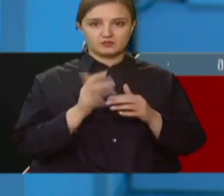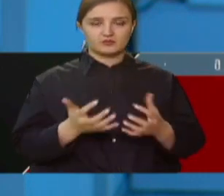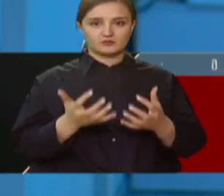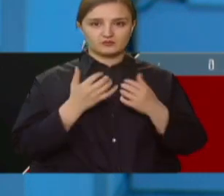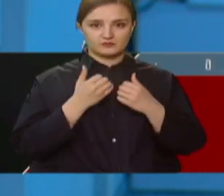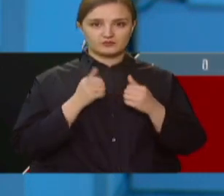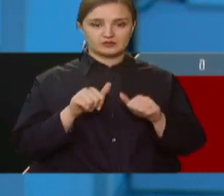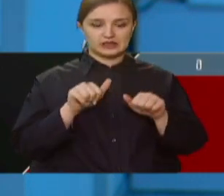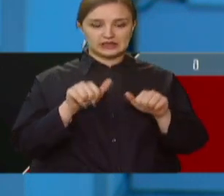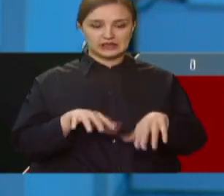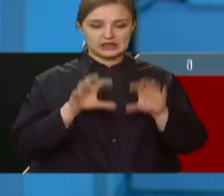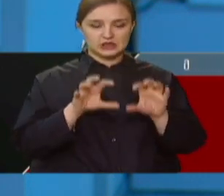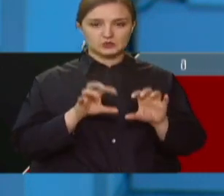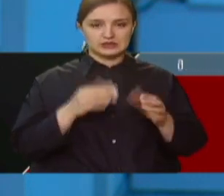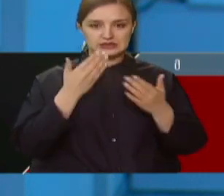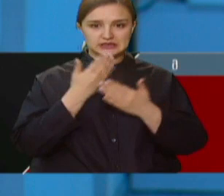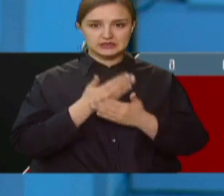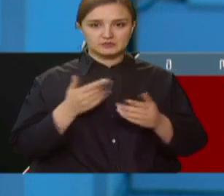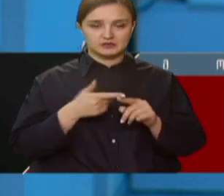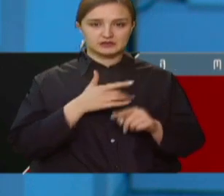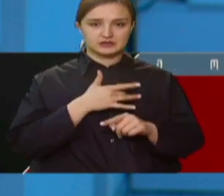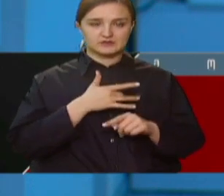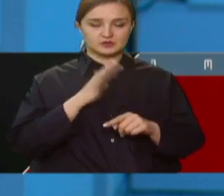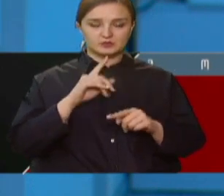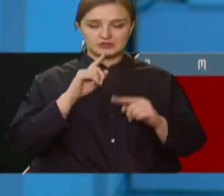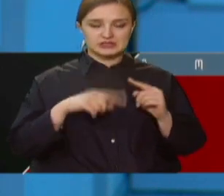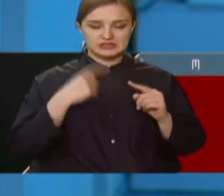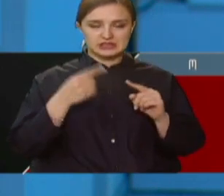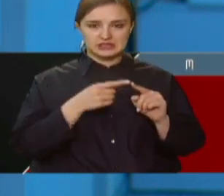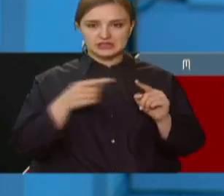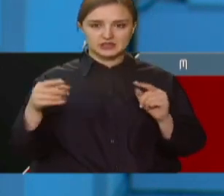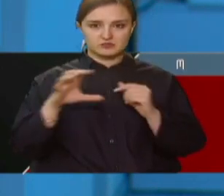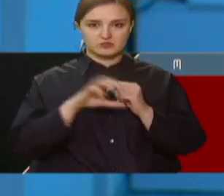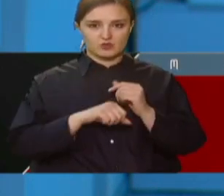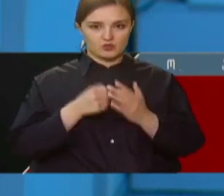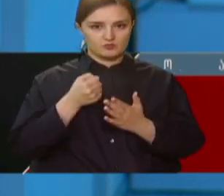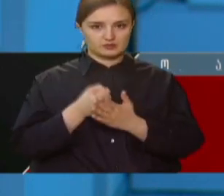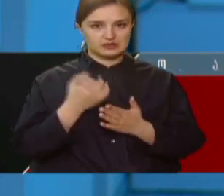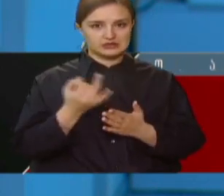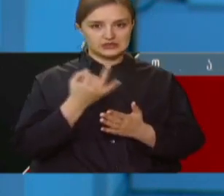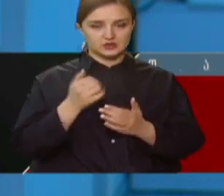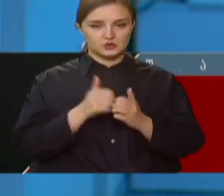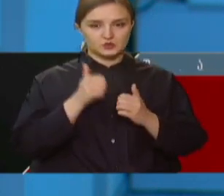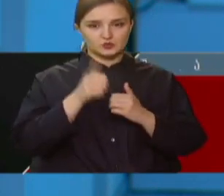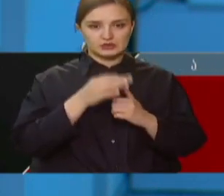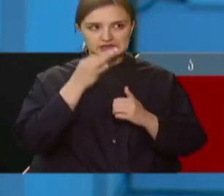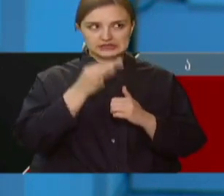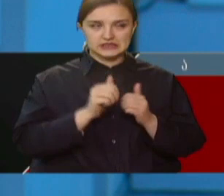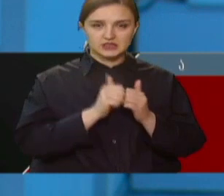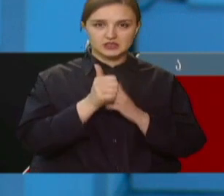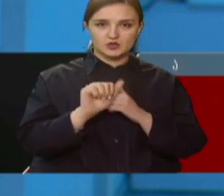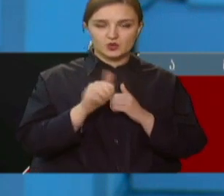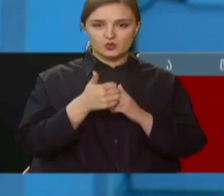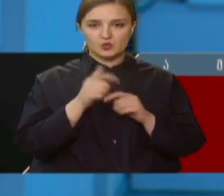რეზოლუციის საბოლოო ფორმას. ეს სავარაუდოდ მოხდება წლის ბოლოსთვის. აქვე საინტერესოა ისიც, რომ რთულია პროგნოზირება იმისა კონკრეტულად,